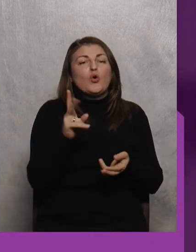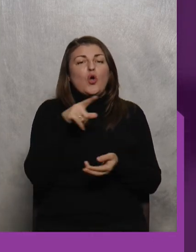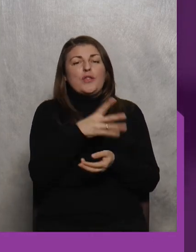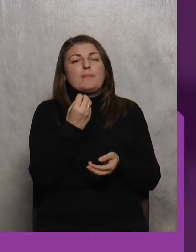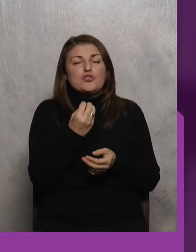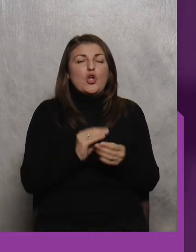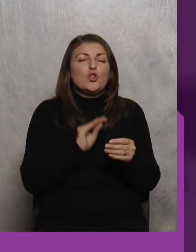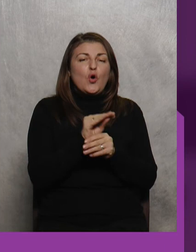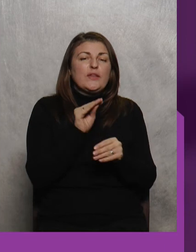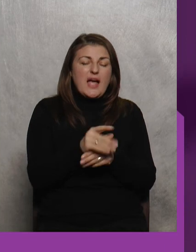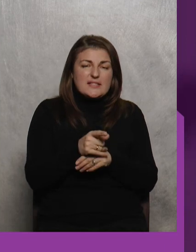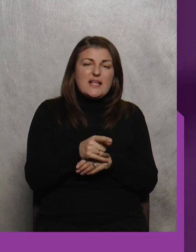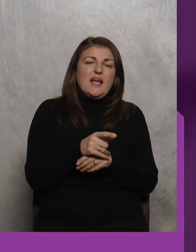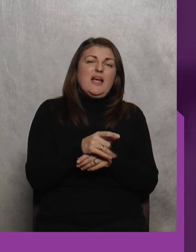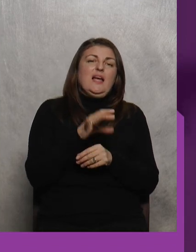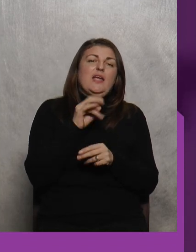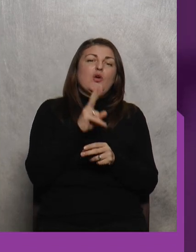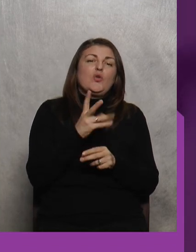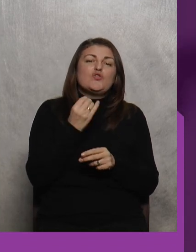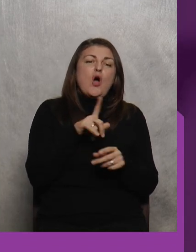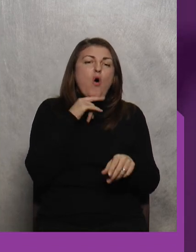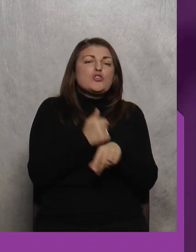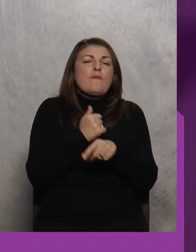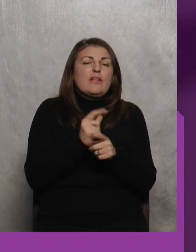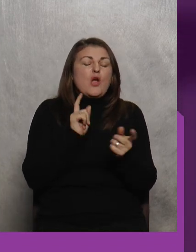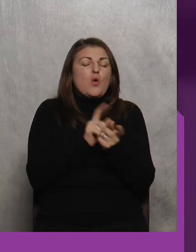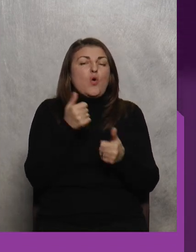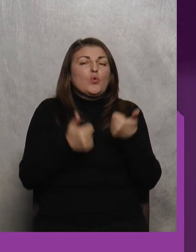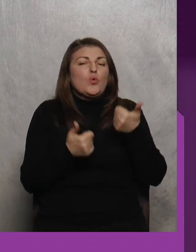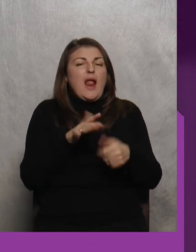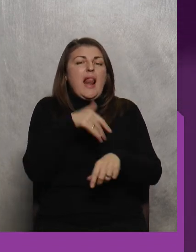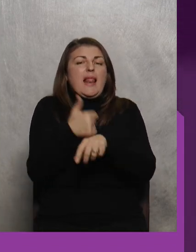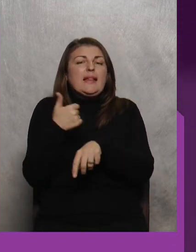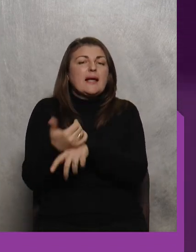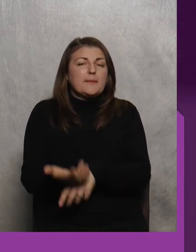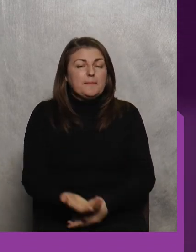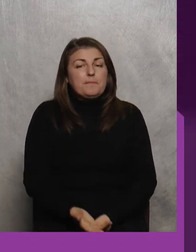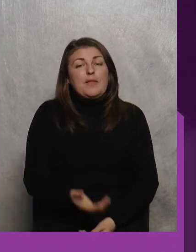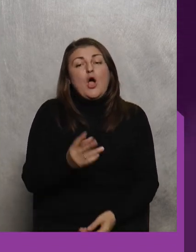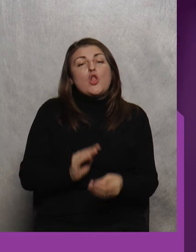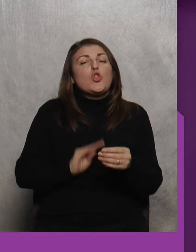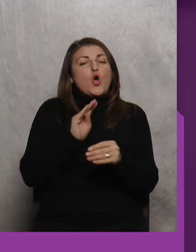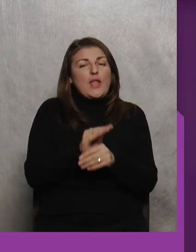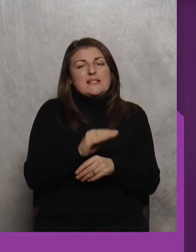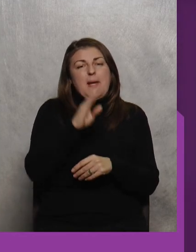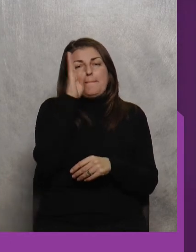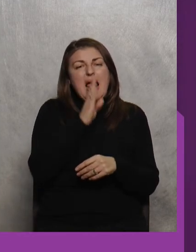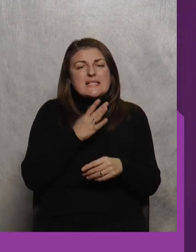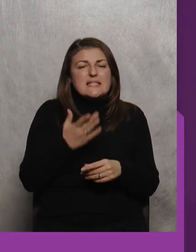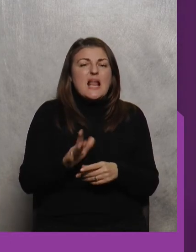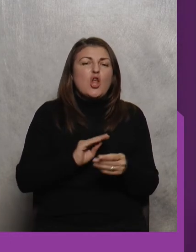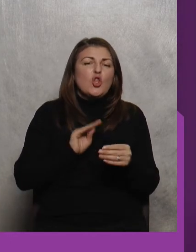ще додасться і хто такі основні конкуренти, скажімо, лідери? Ну, додасться Бразилія,